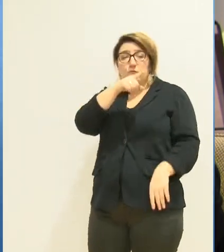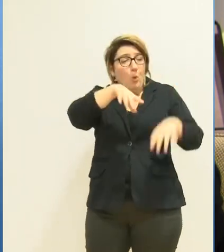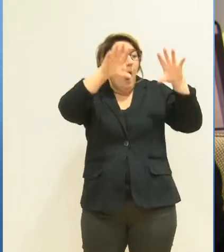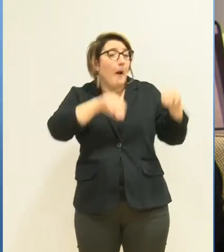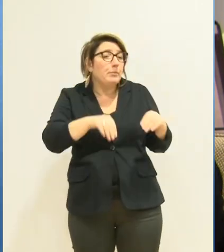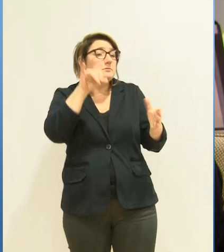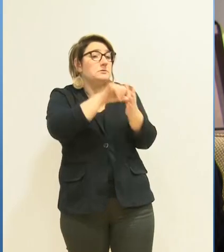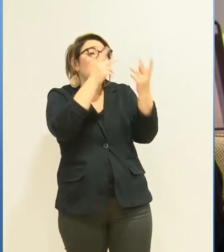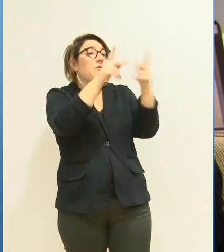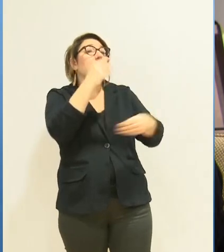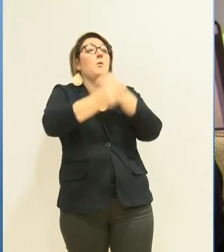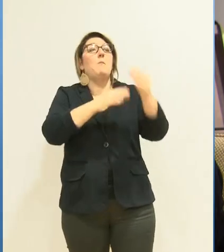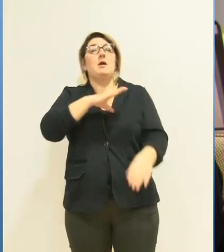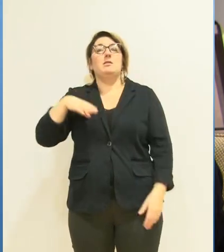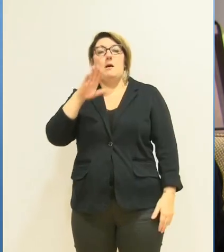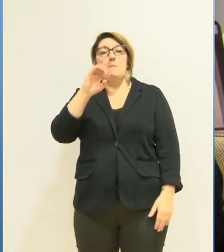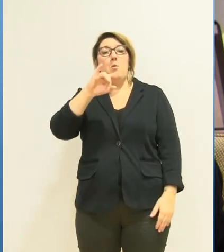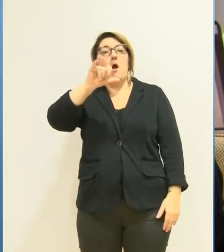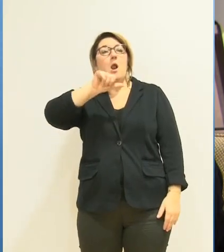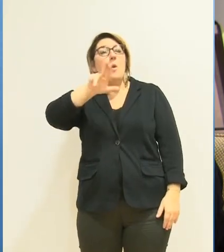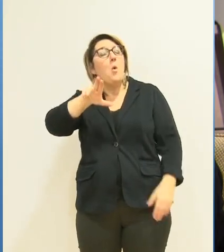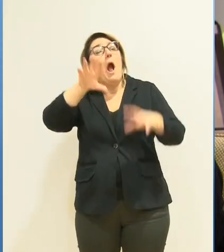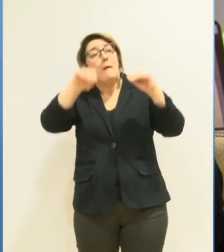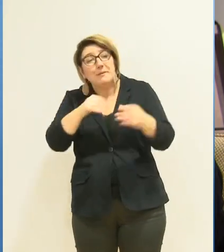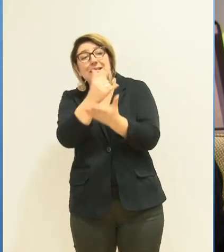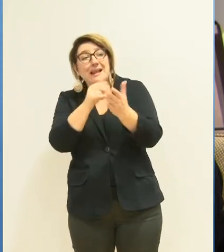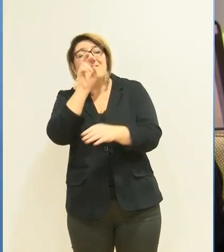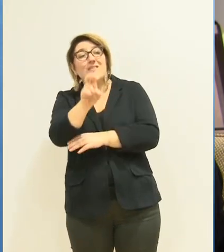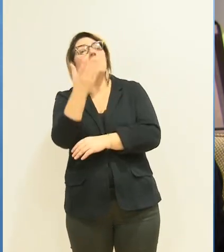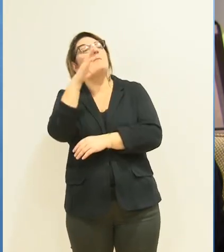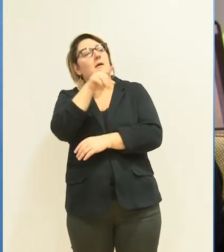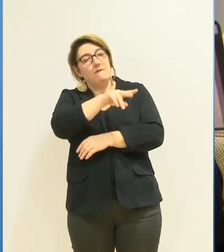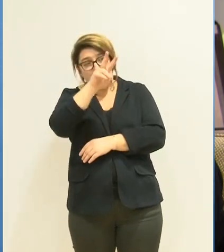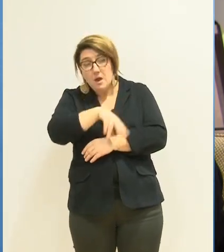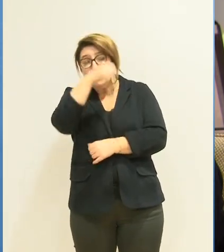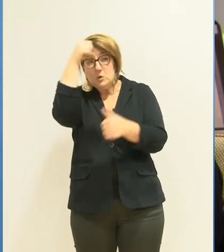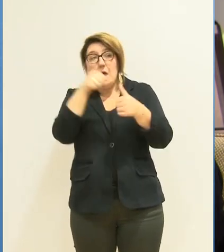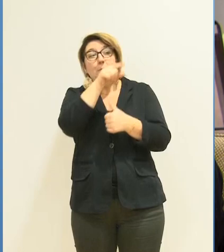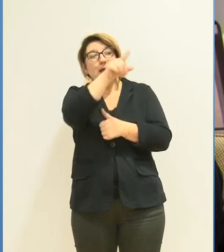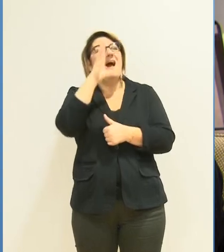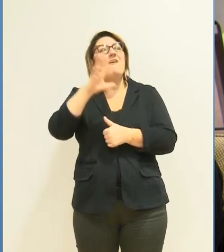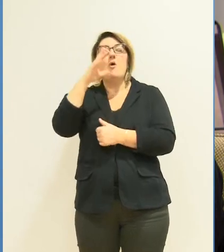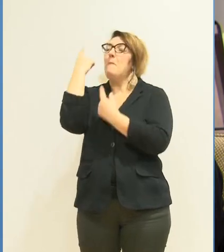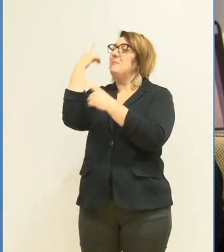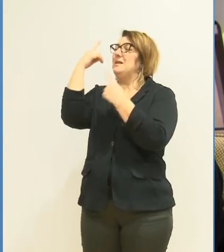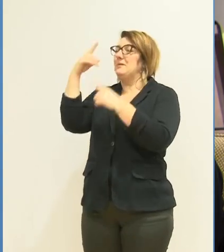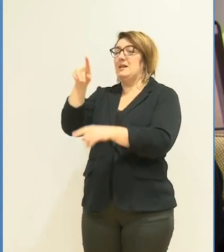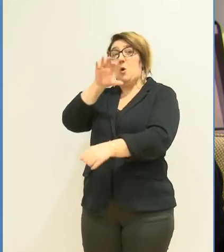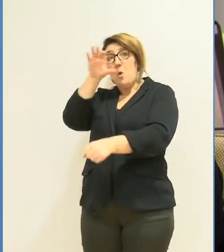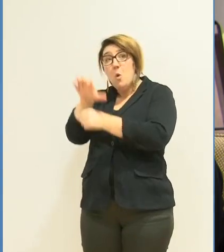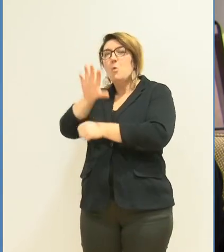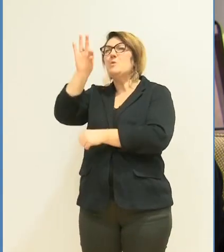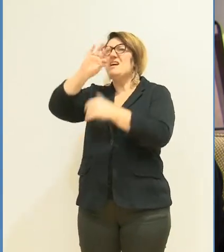habite à l'île verte mais qui rappelons le a beaucoup fréquenté la villeneuve lorsqu'elle venait y militer contre la démolition du